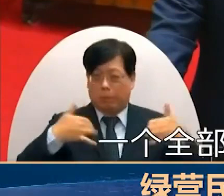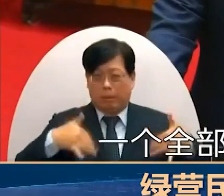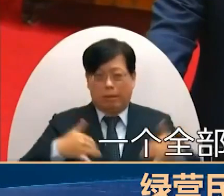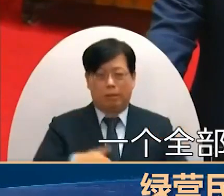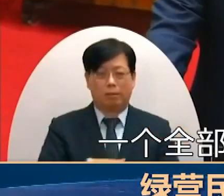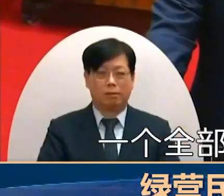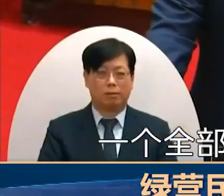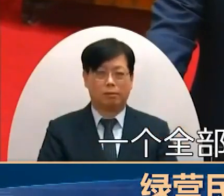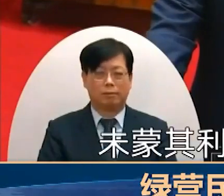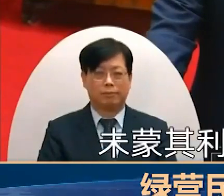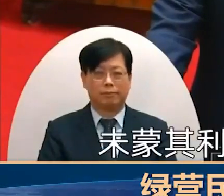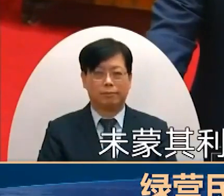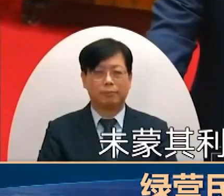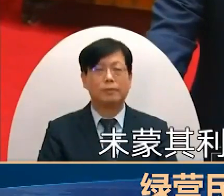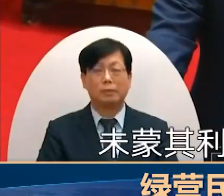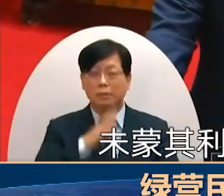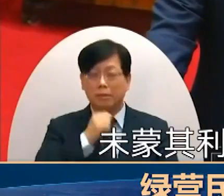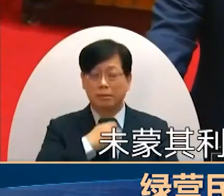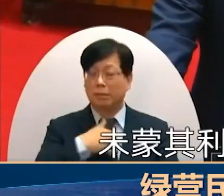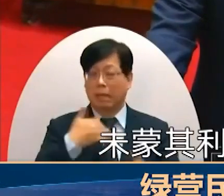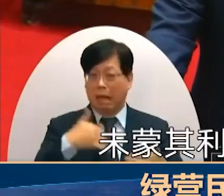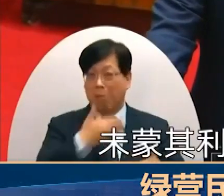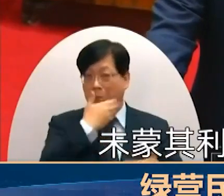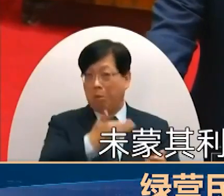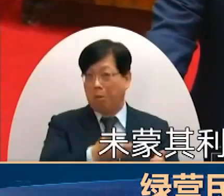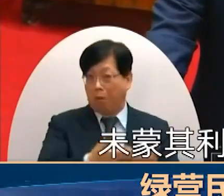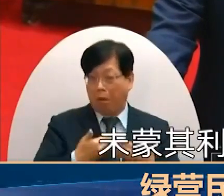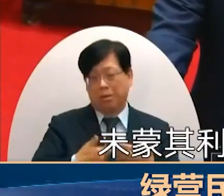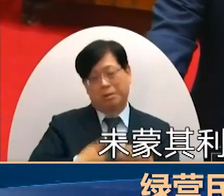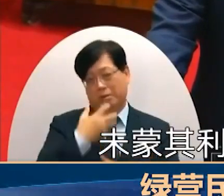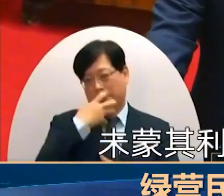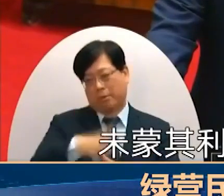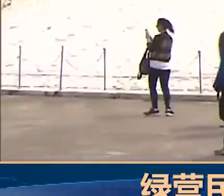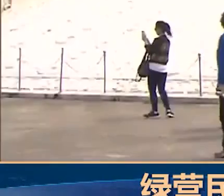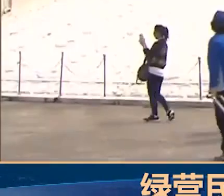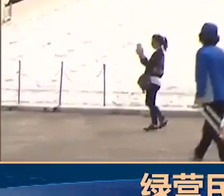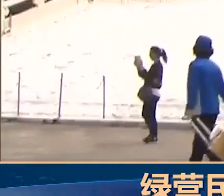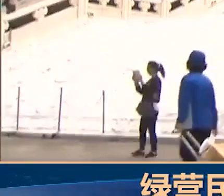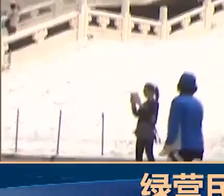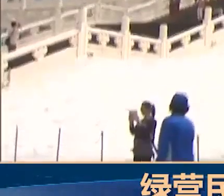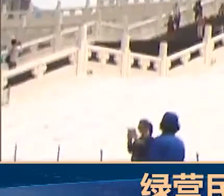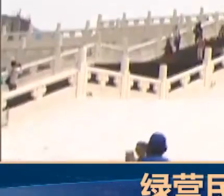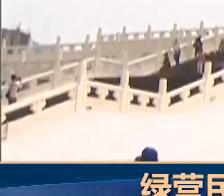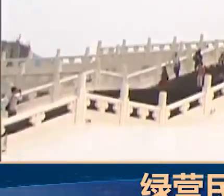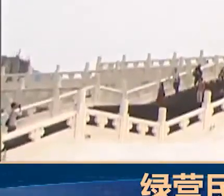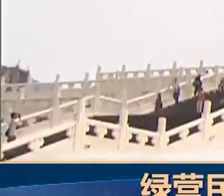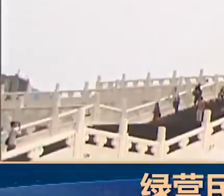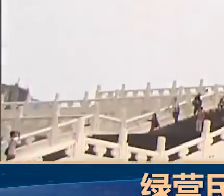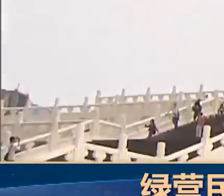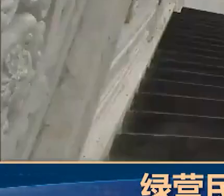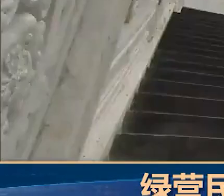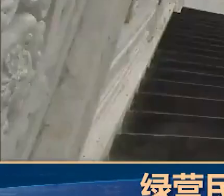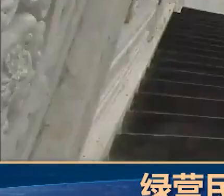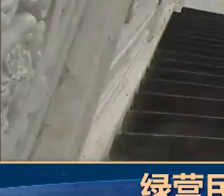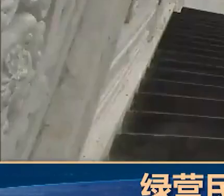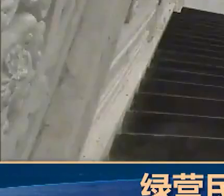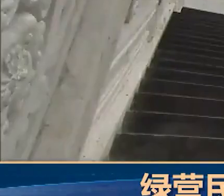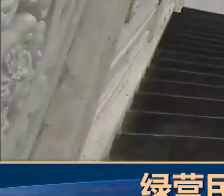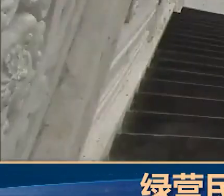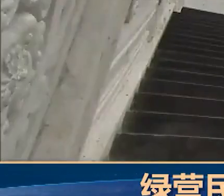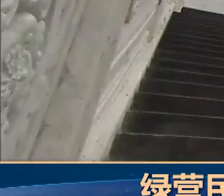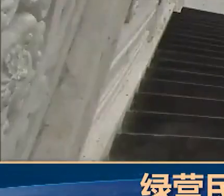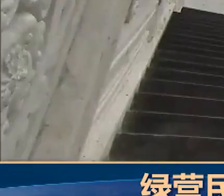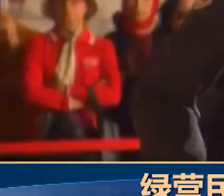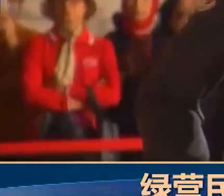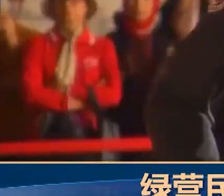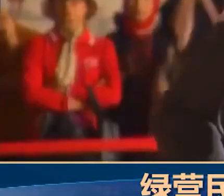的话，未蒙其利啊，可能会先受其害。 绿营明代提议要撤除中正纪念堂的台